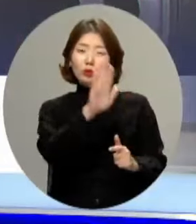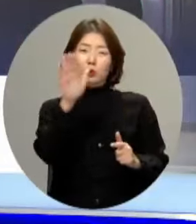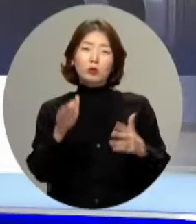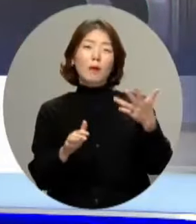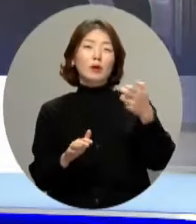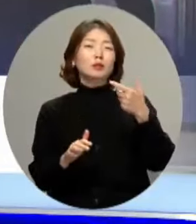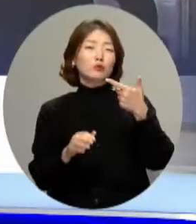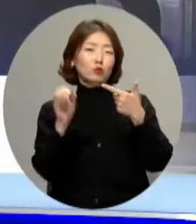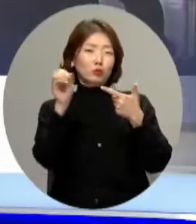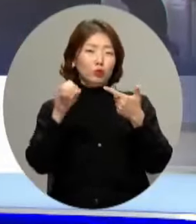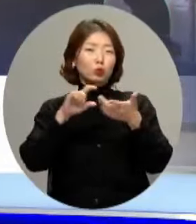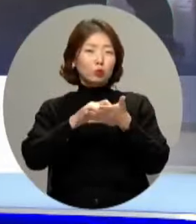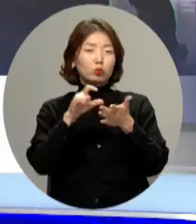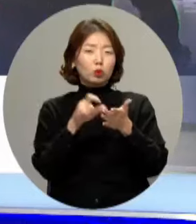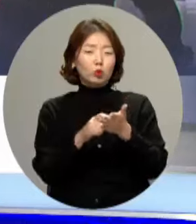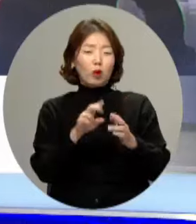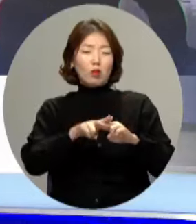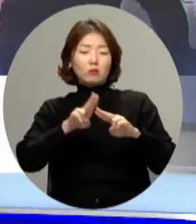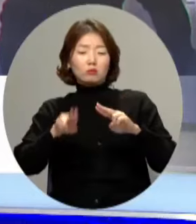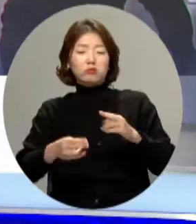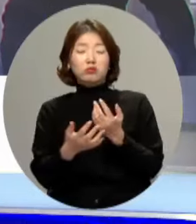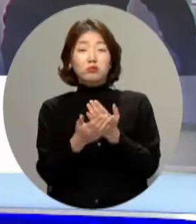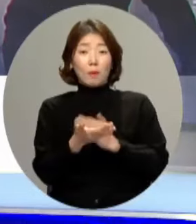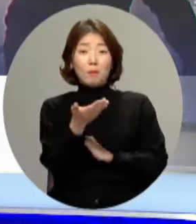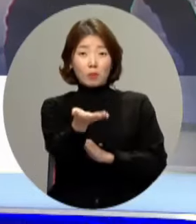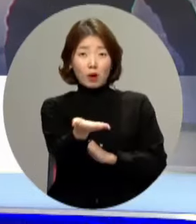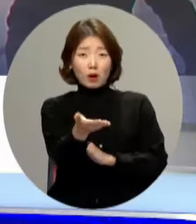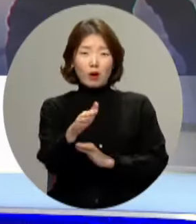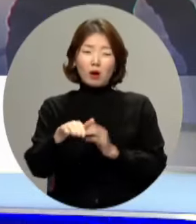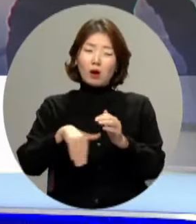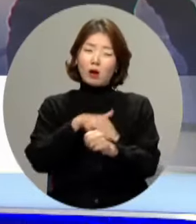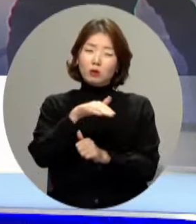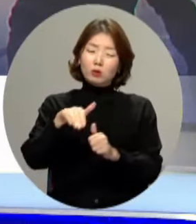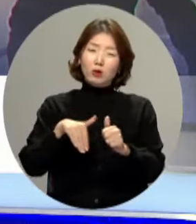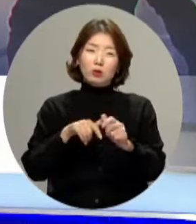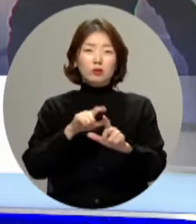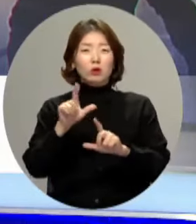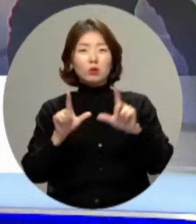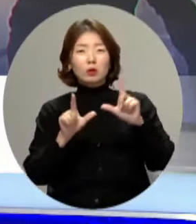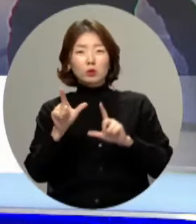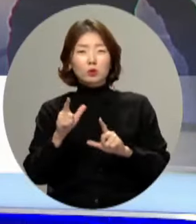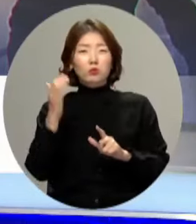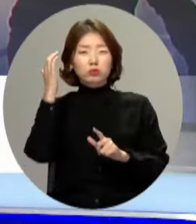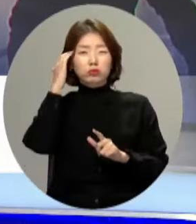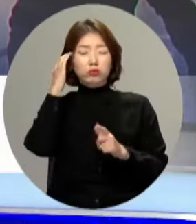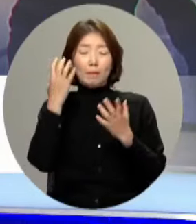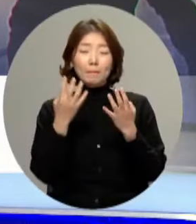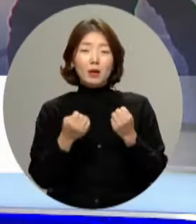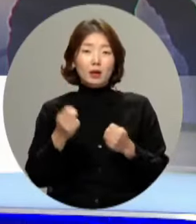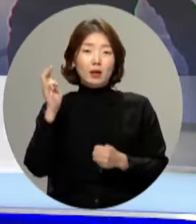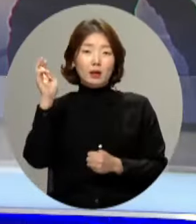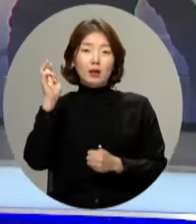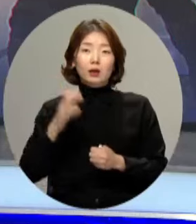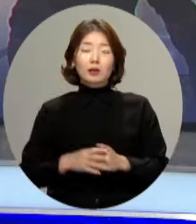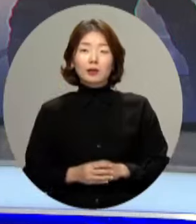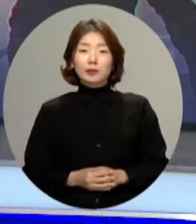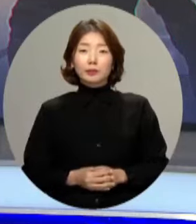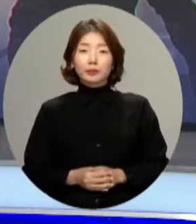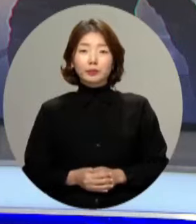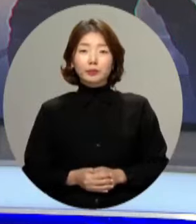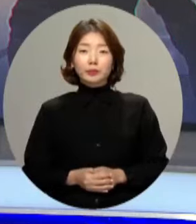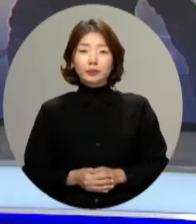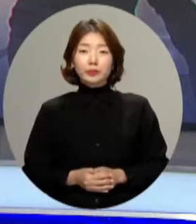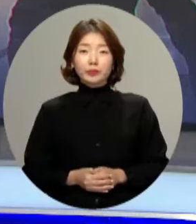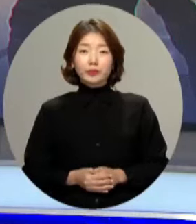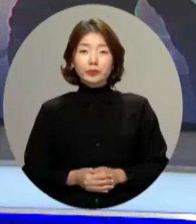전공의의 86%가 사직서를 제출한 것으로 확인돼 향후 진료에 적지 않은 차질이 예상됩니다. 정자영 기자가